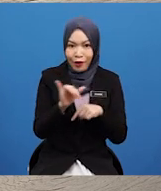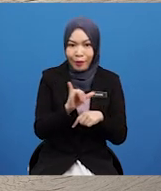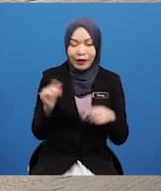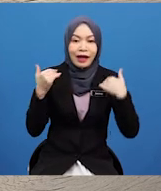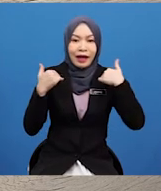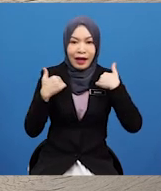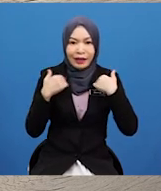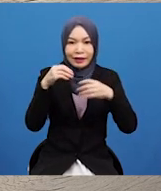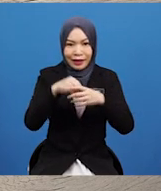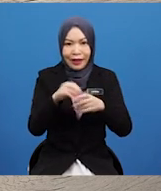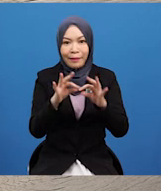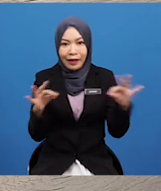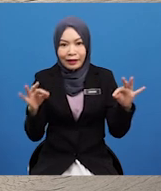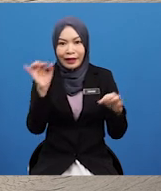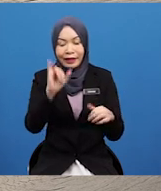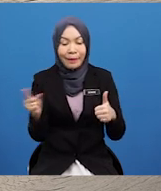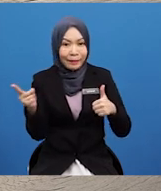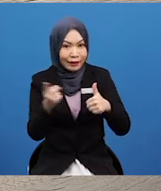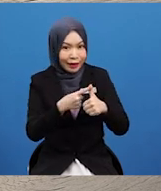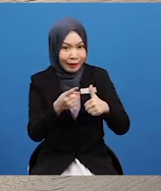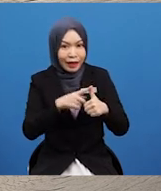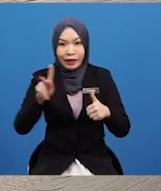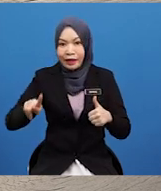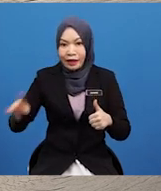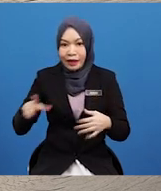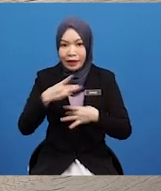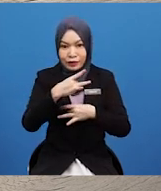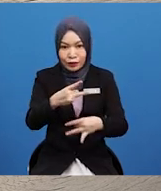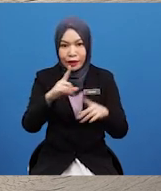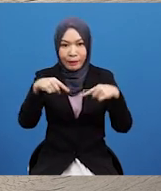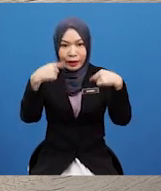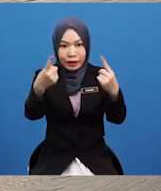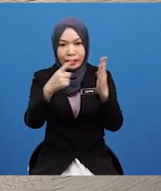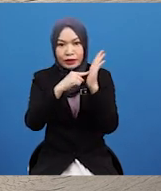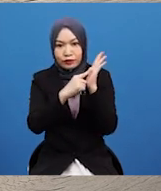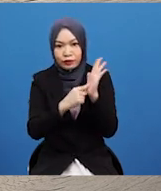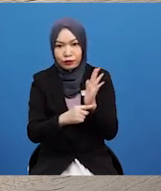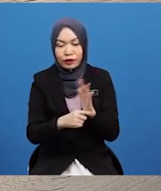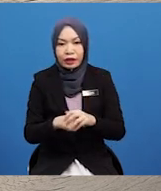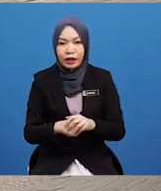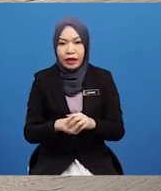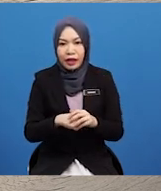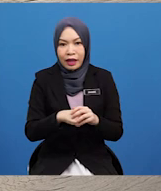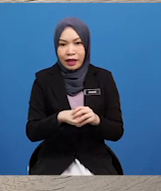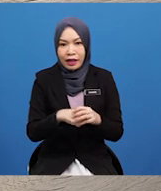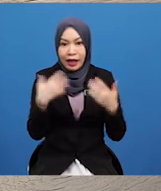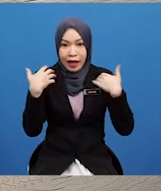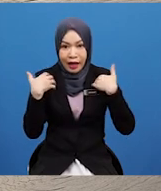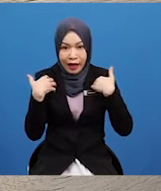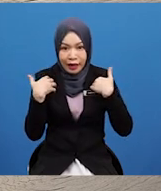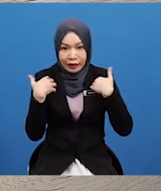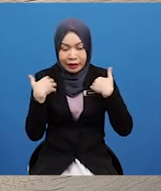Jawapannya terdapat dalam ayat pertama iaitu kanak-kanak suka berkunjung ke zoo negara kerana